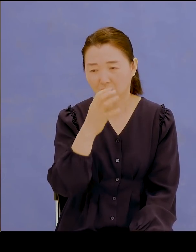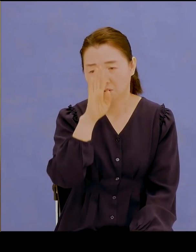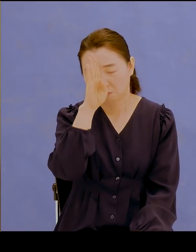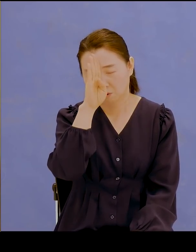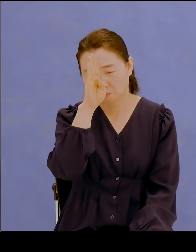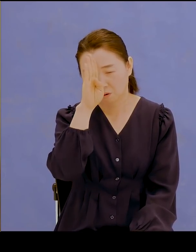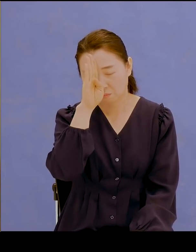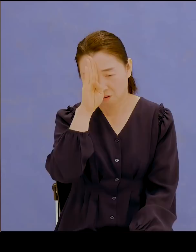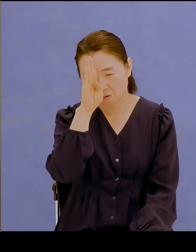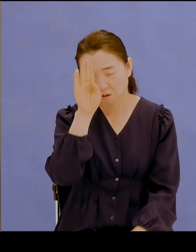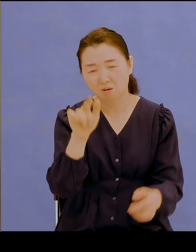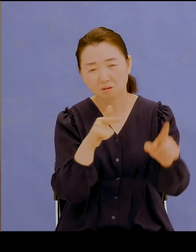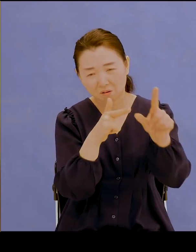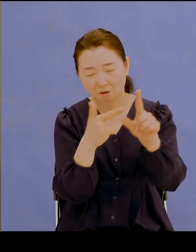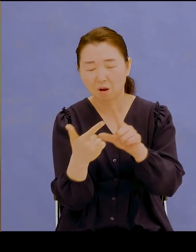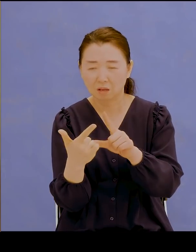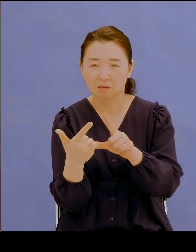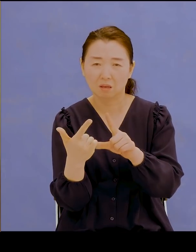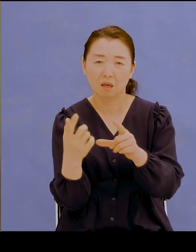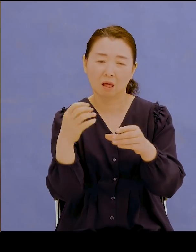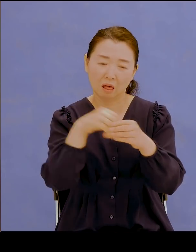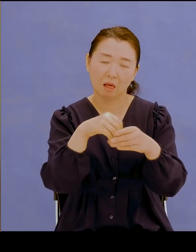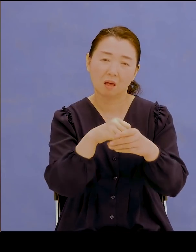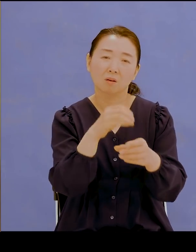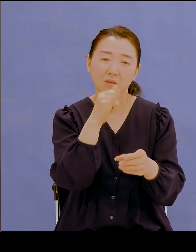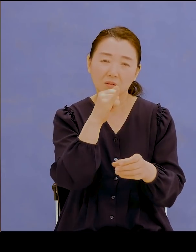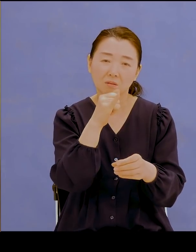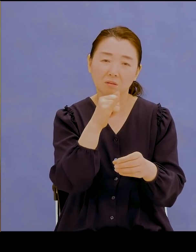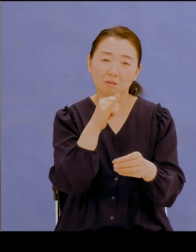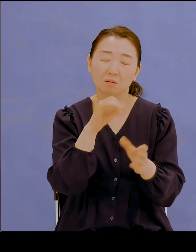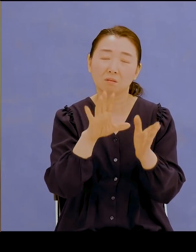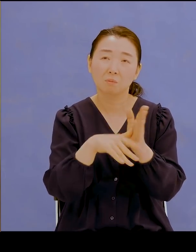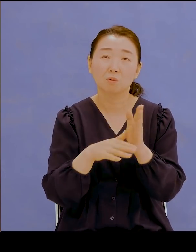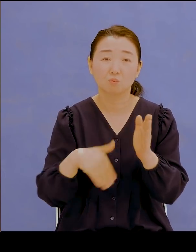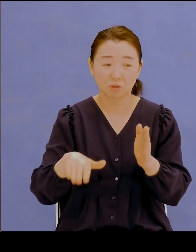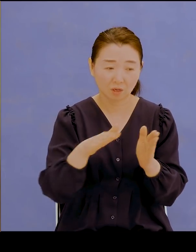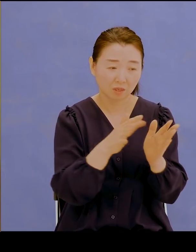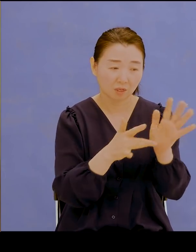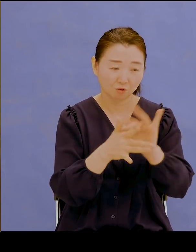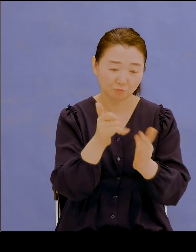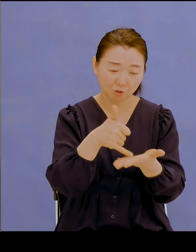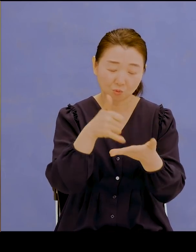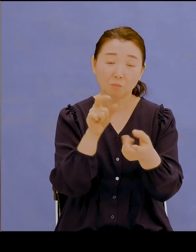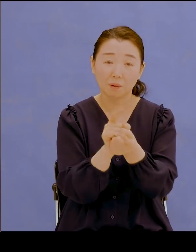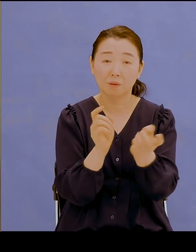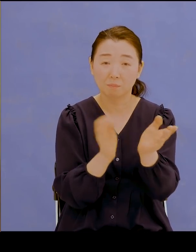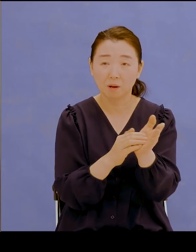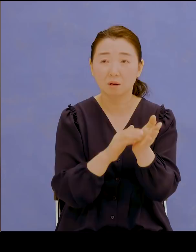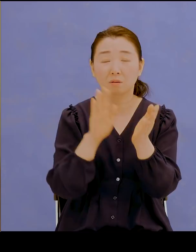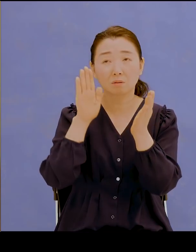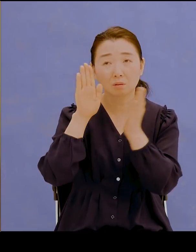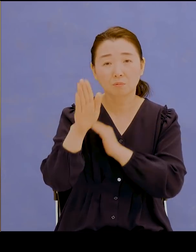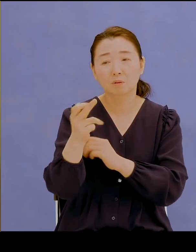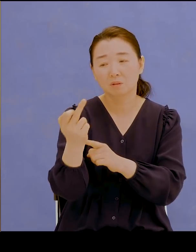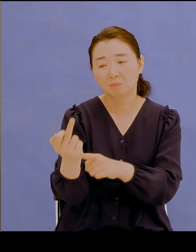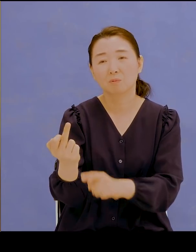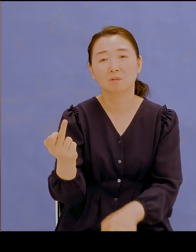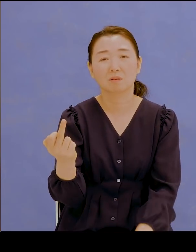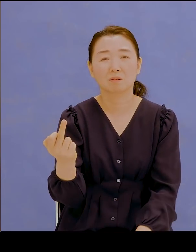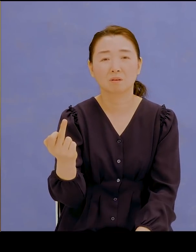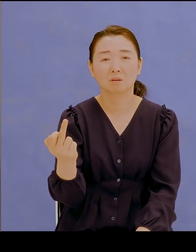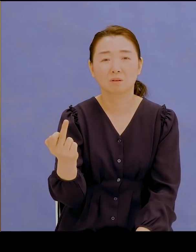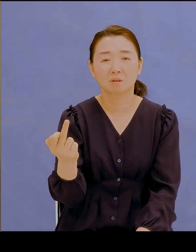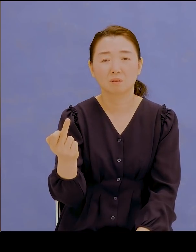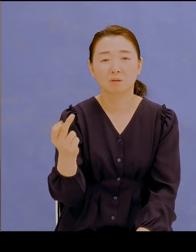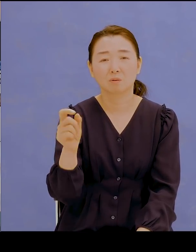이런 것들이 겹치고 겹쳐서 급기야는 저희가 예수님을 인격적으로 만났잖아요. 네. 그 뒤부터 남동생이 조금